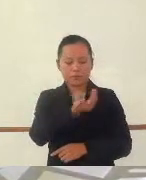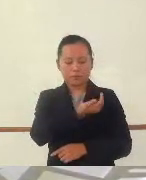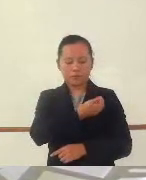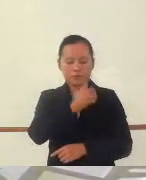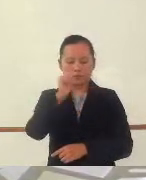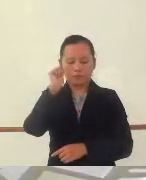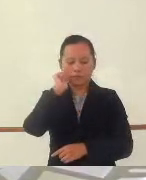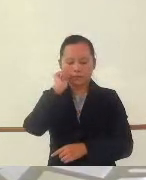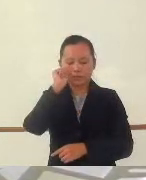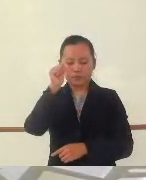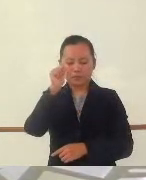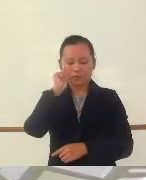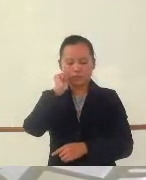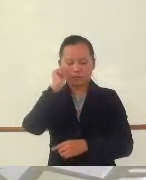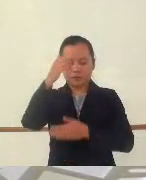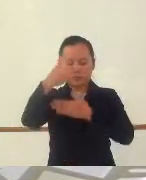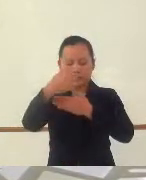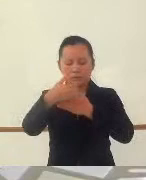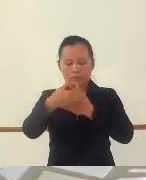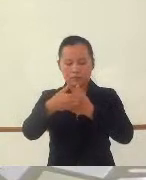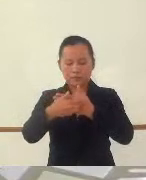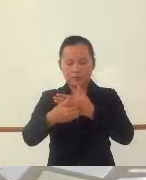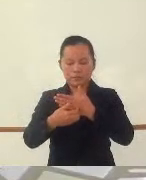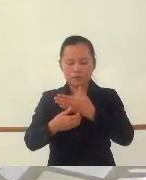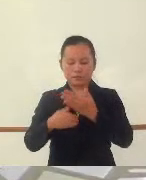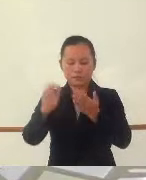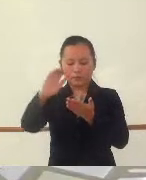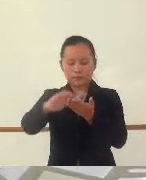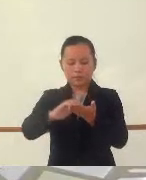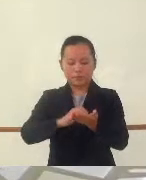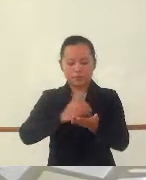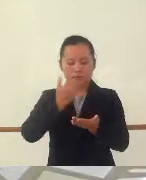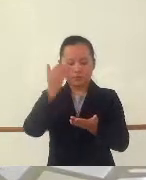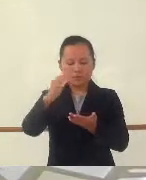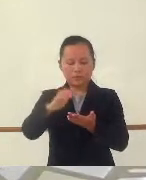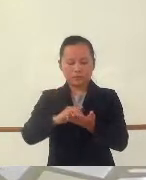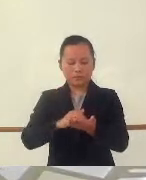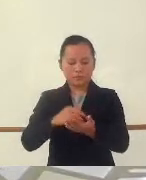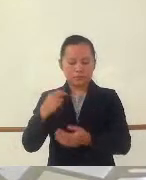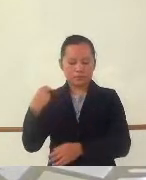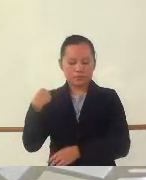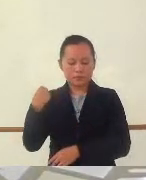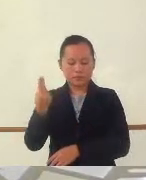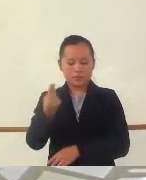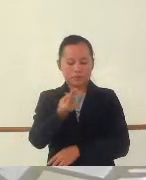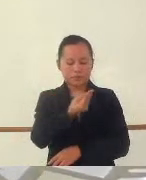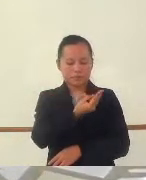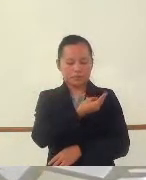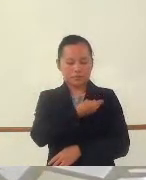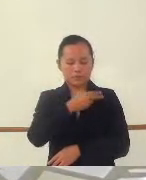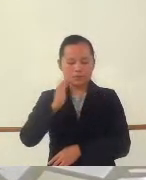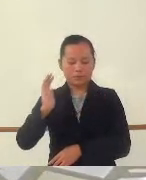dan ampunilah kesalahan kami